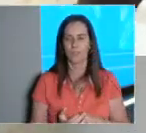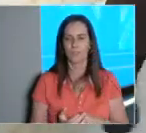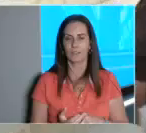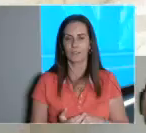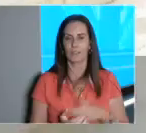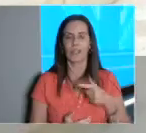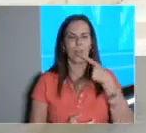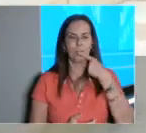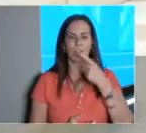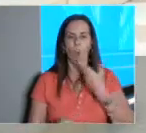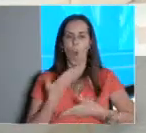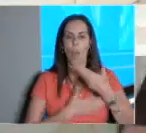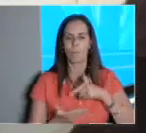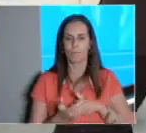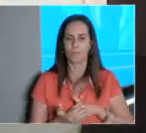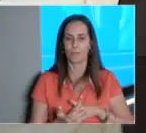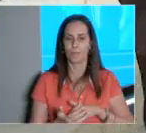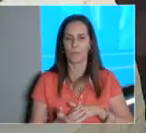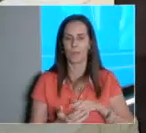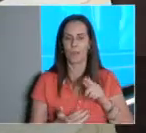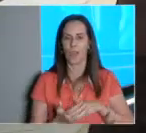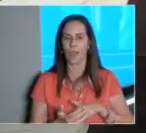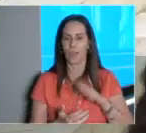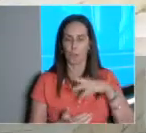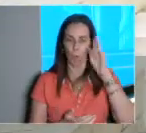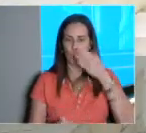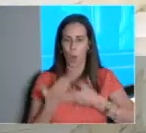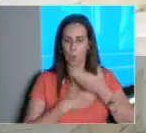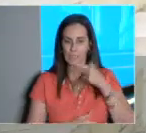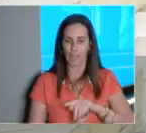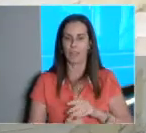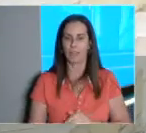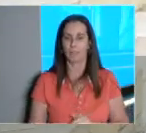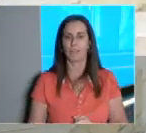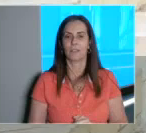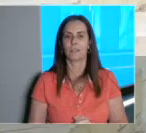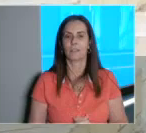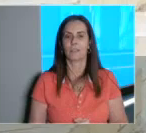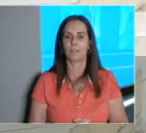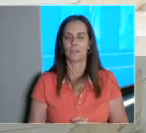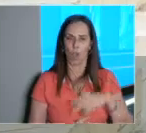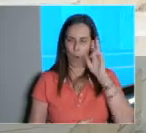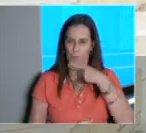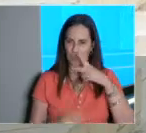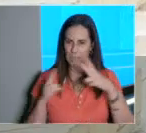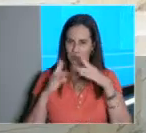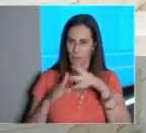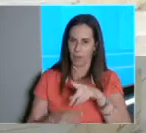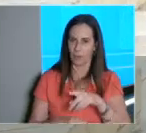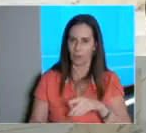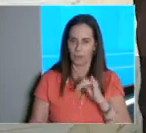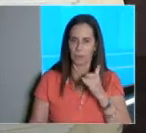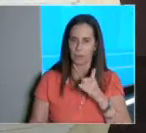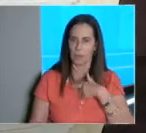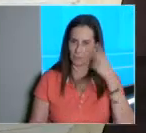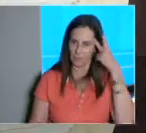מבטר רומני. לא, עולים. הרי גם, לדעתי, גם עורך עלו ארצה, וגם הוריי עלו ארצה. ואתה יודע, ארוש לך מדברים צרפתית בבית אגב?